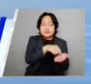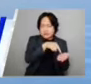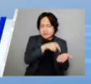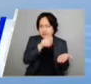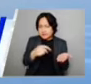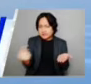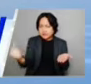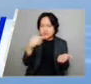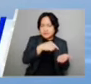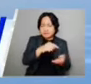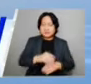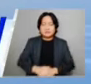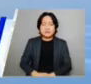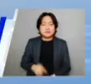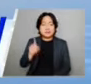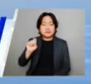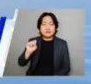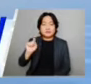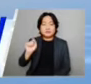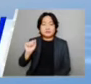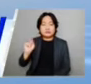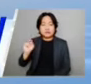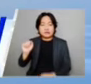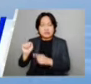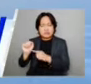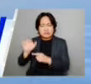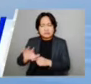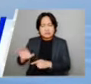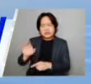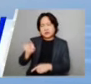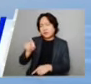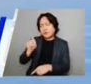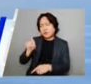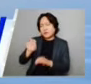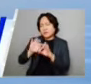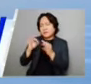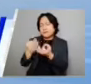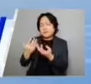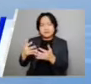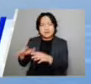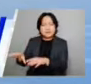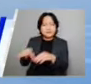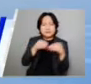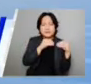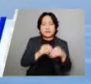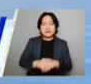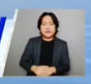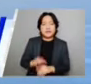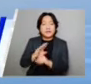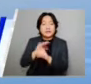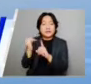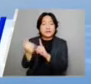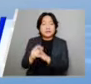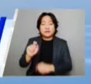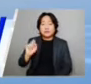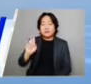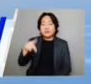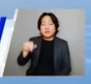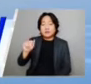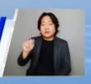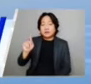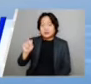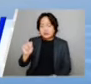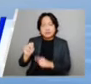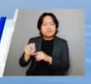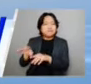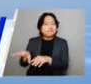100 pamilya na ang inilikas. Maaga nang inilikas ang mga taga-barangay Nagtupakan sa bayan ng Pamplona. Sa bayan